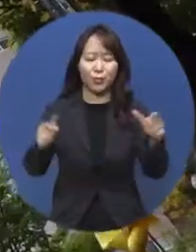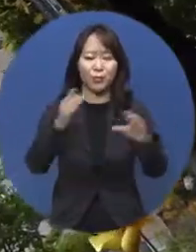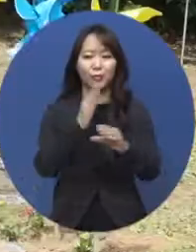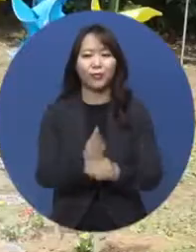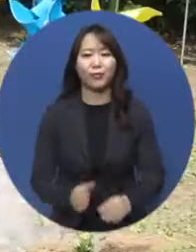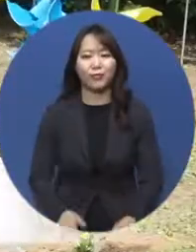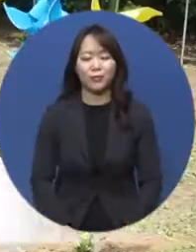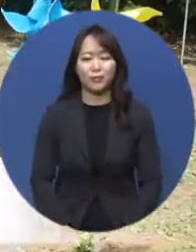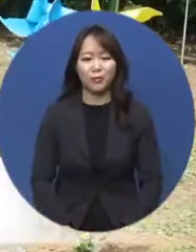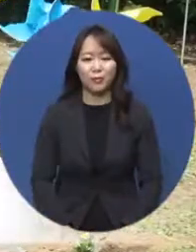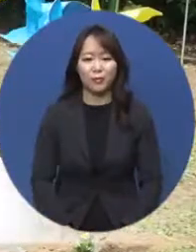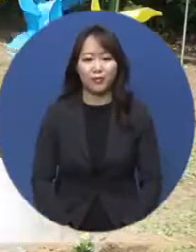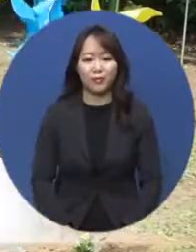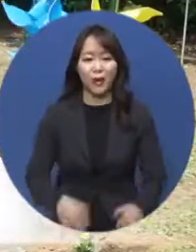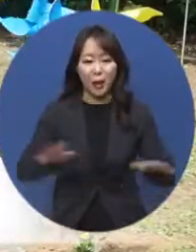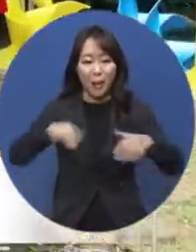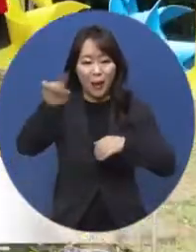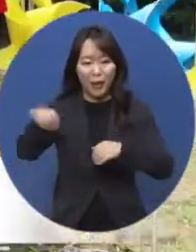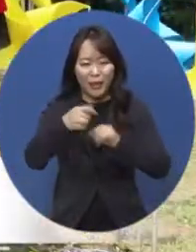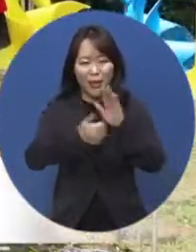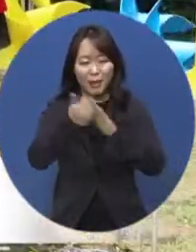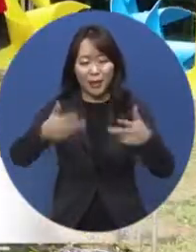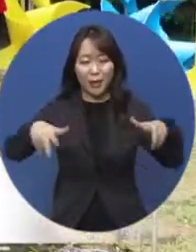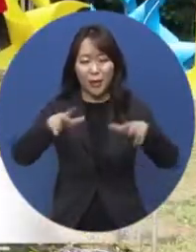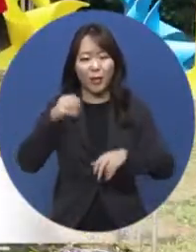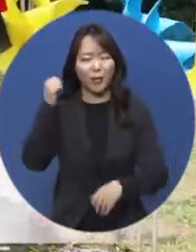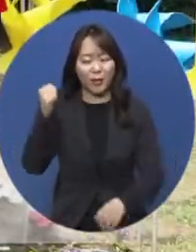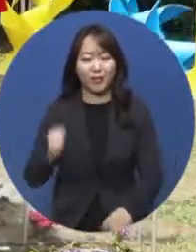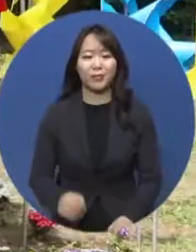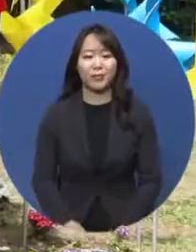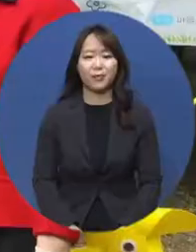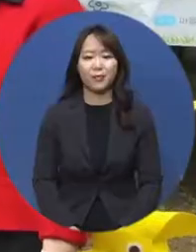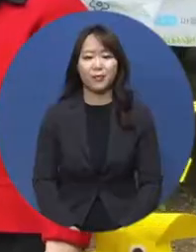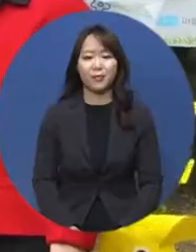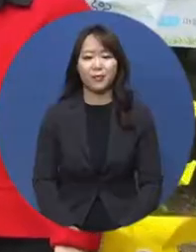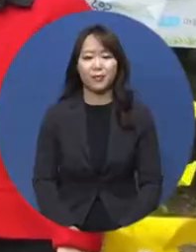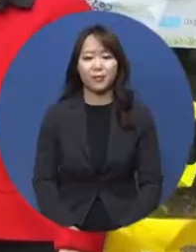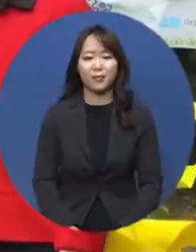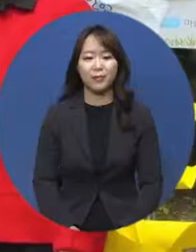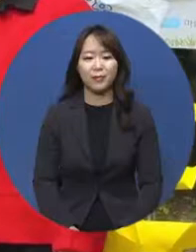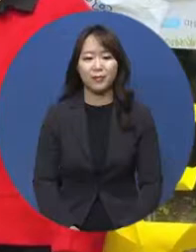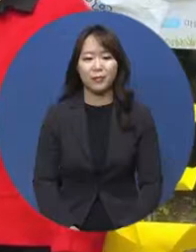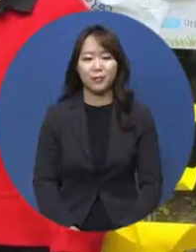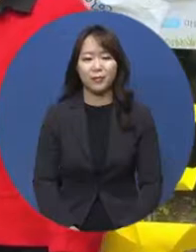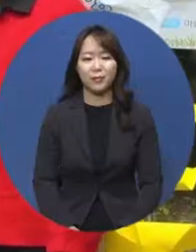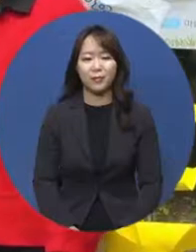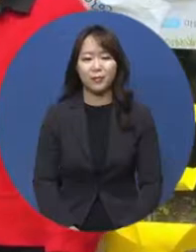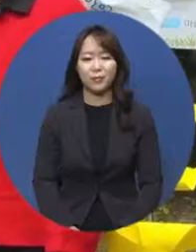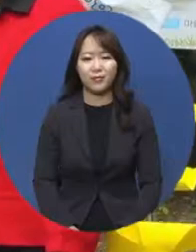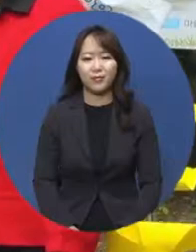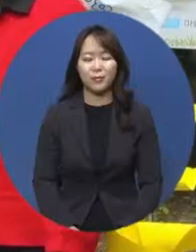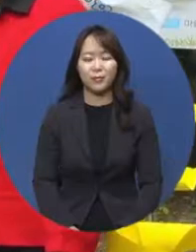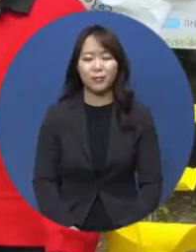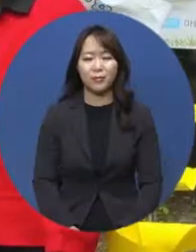있습니다. 바람개비 2,000만 원 화이팅! 복지TV 경기방송 권용찬입니다.